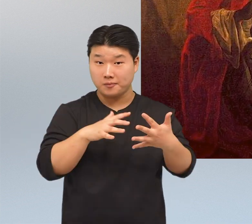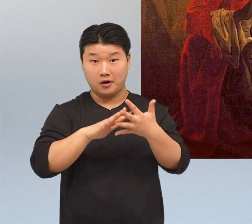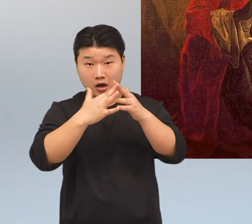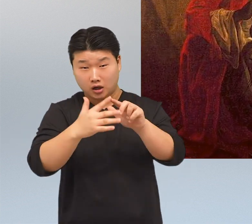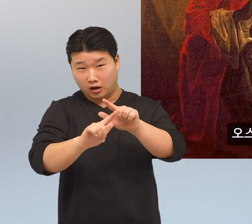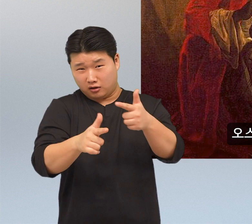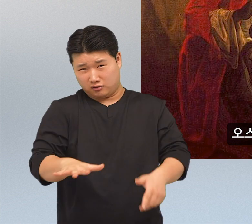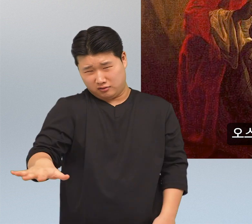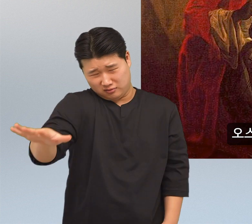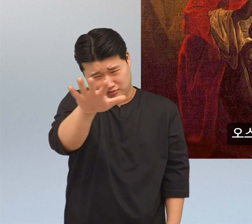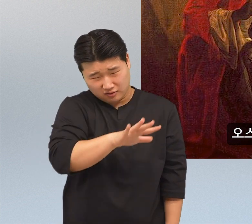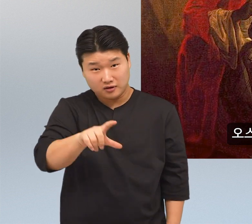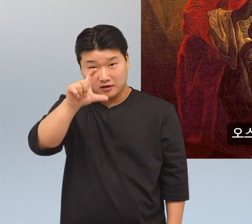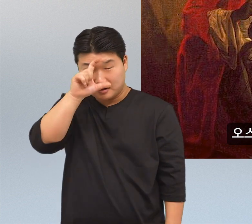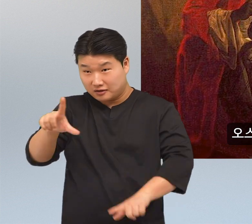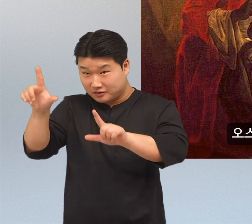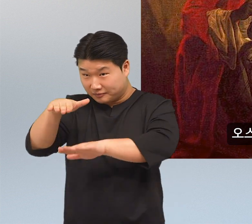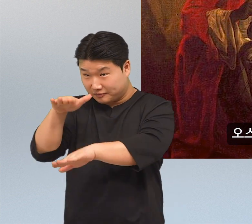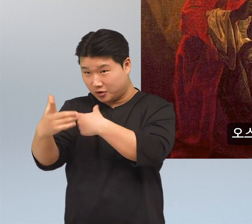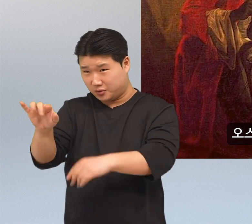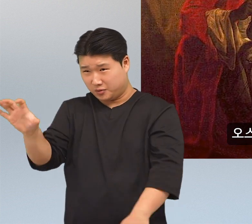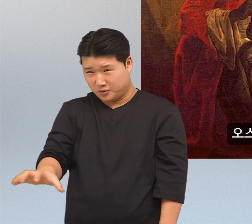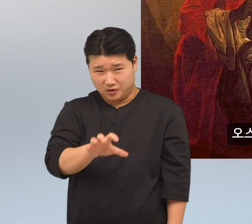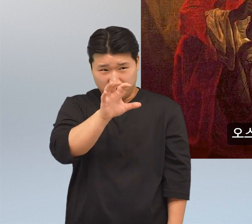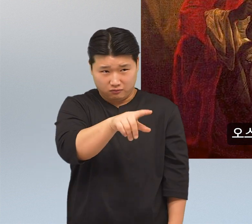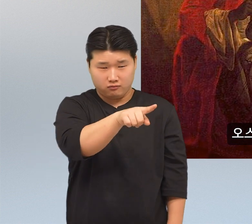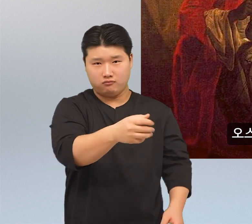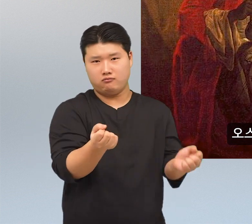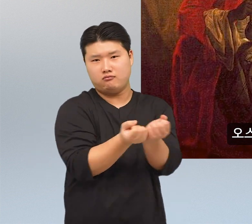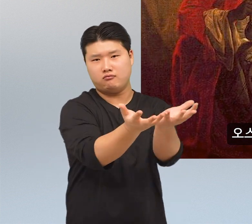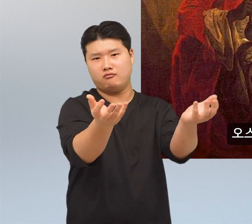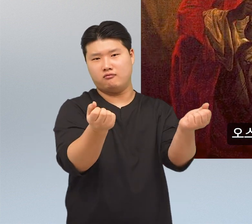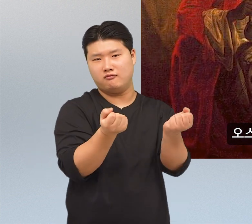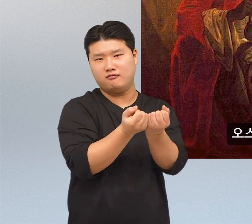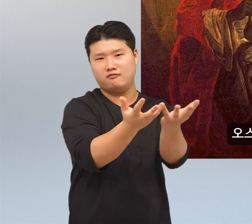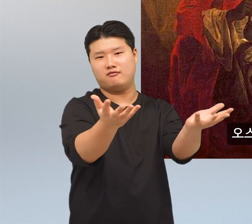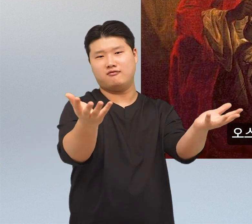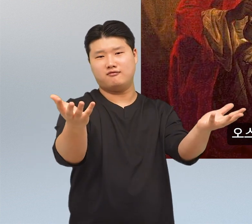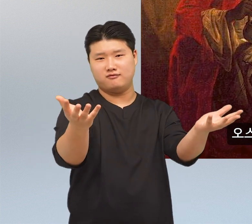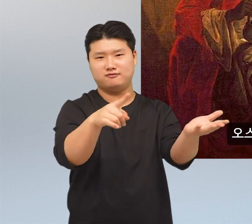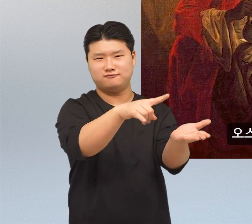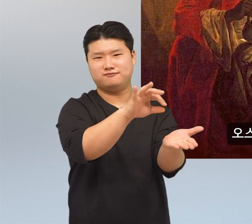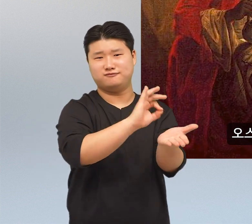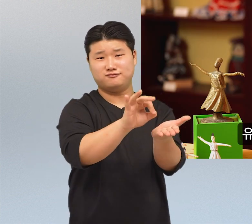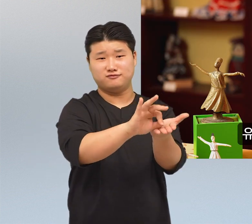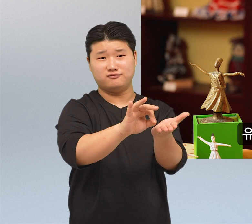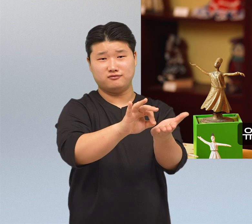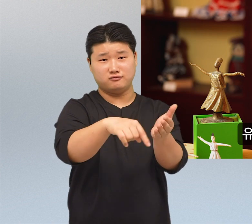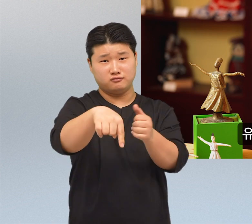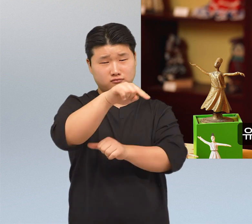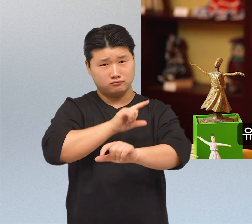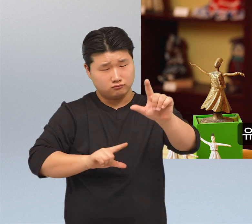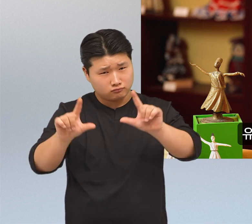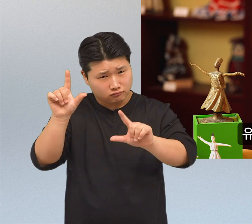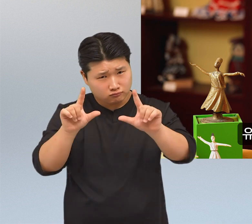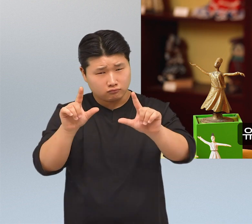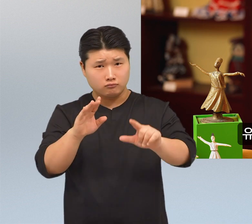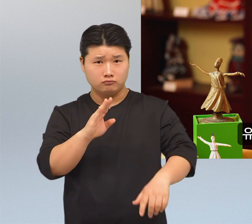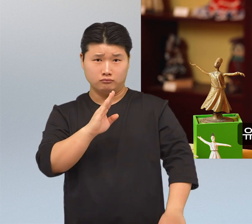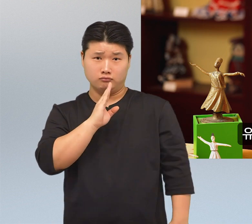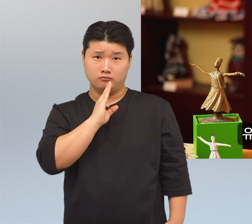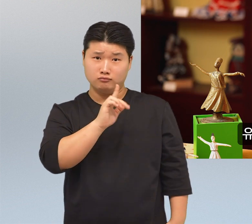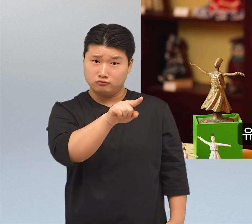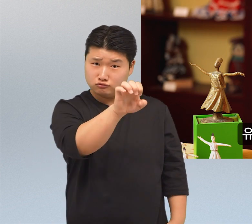음식 등에서 오스만인들의 생활 양식을 모방하거나 수용했습니다. 유럽과